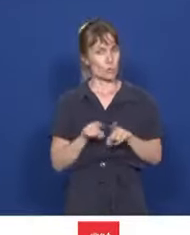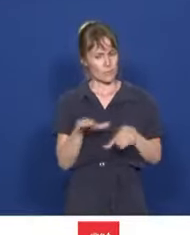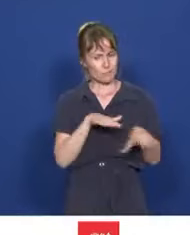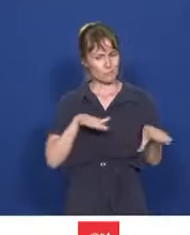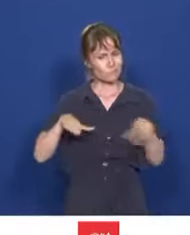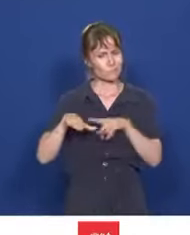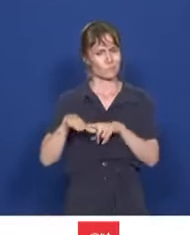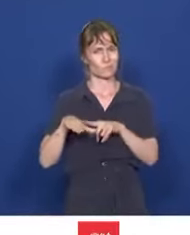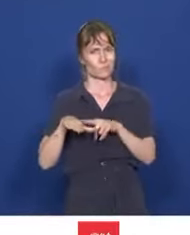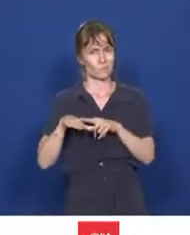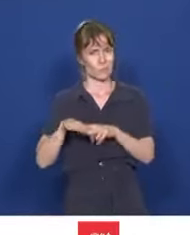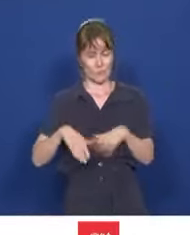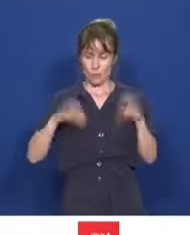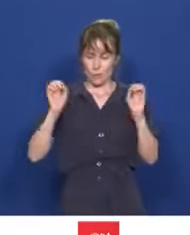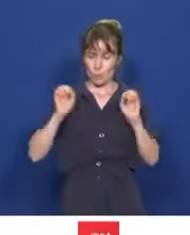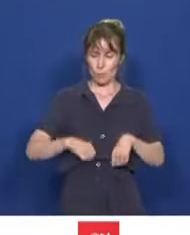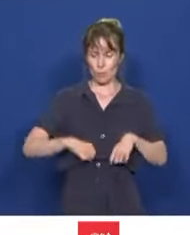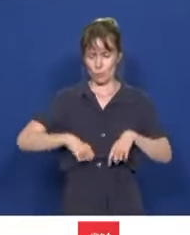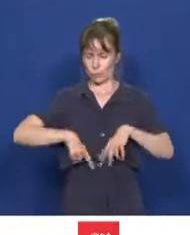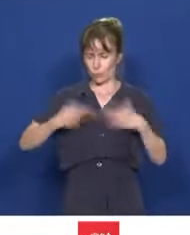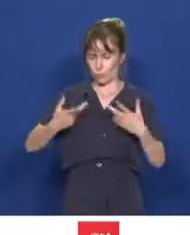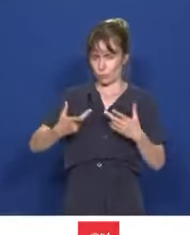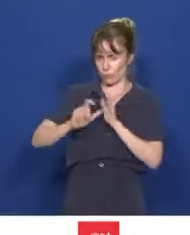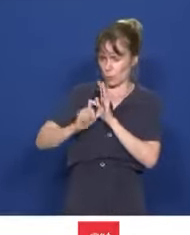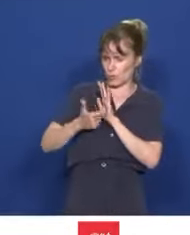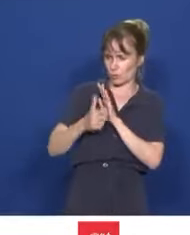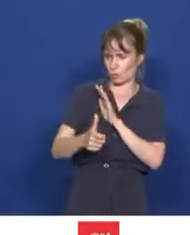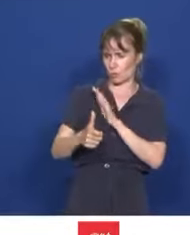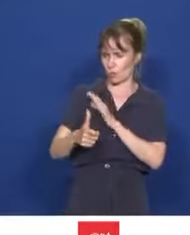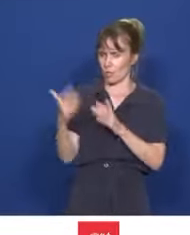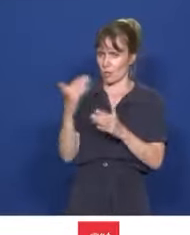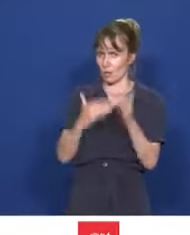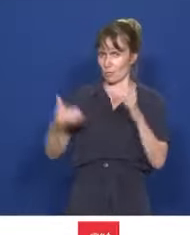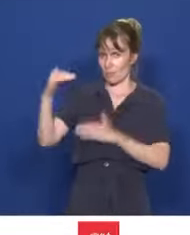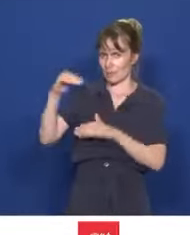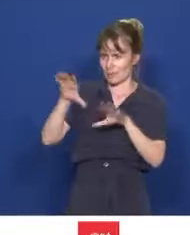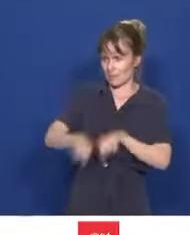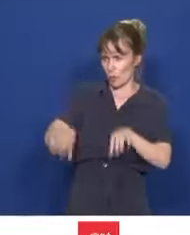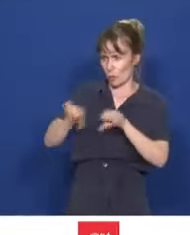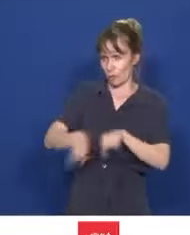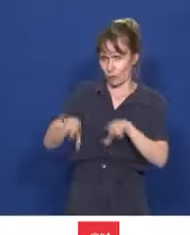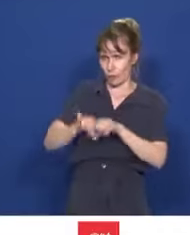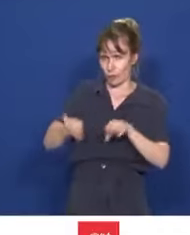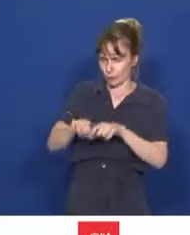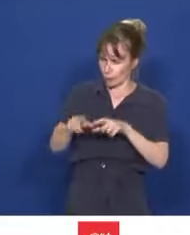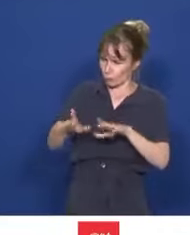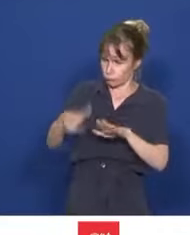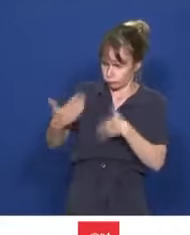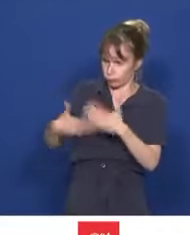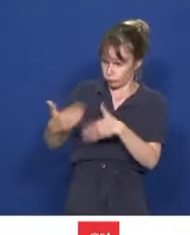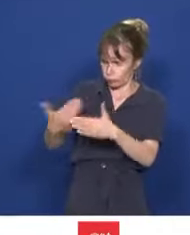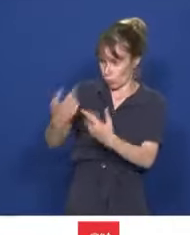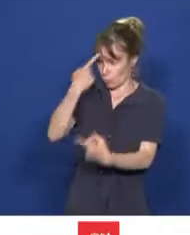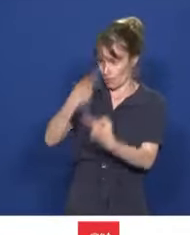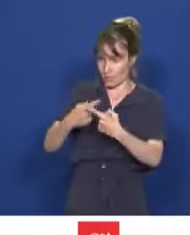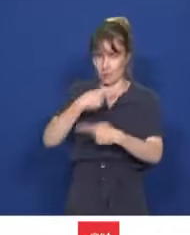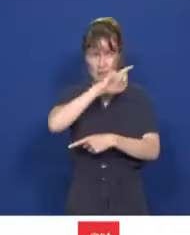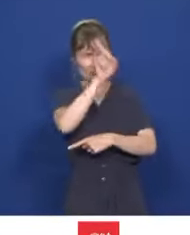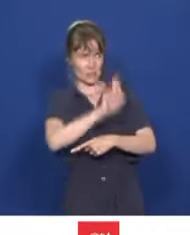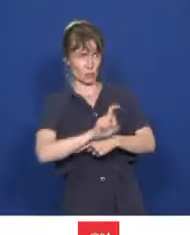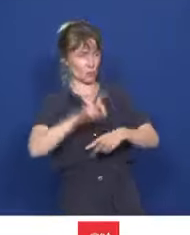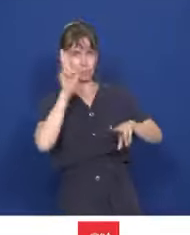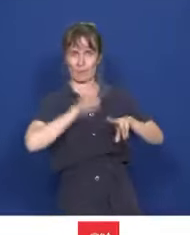de consultation de maîtrise d'œuvre destinées à, je cite, réparer définitivement les dégâts. En parallèle, la